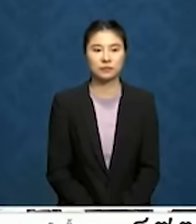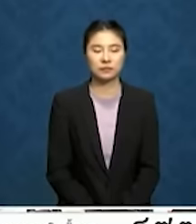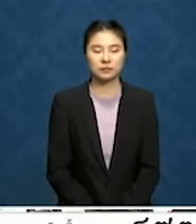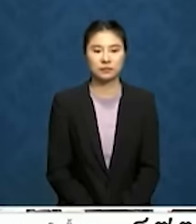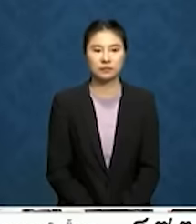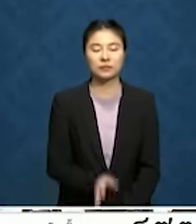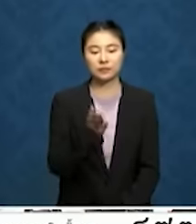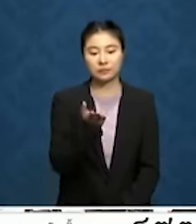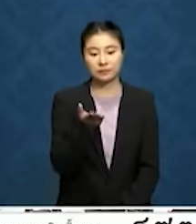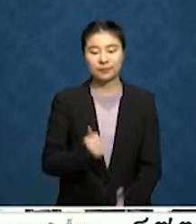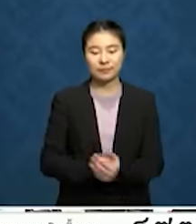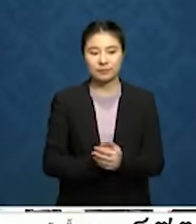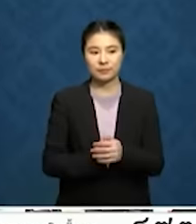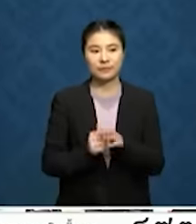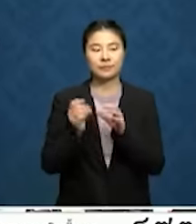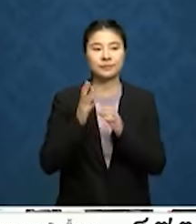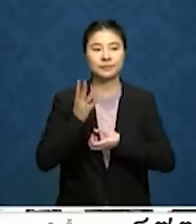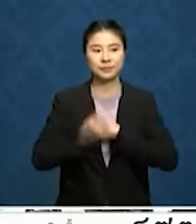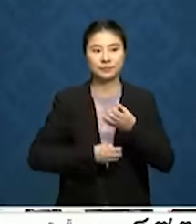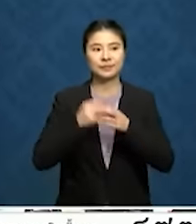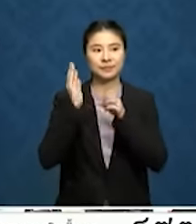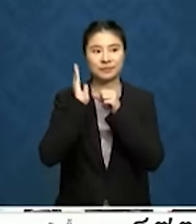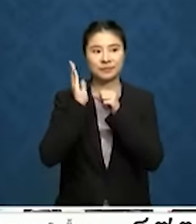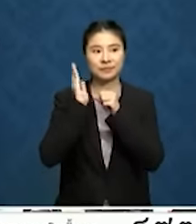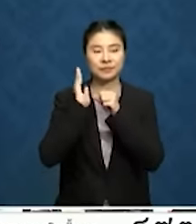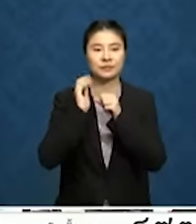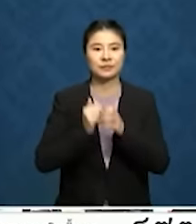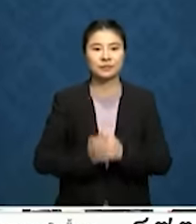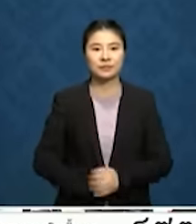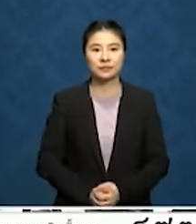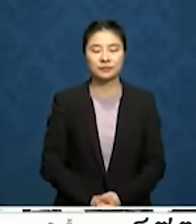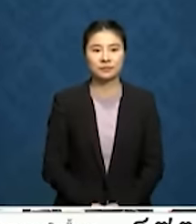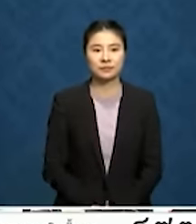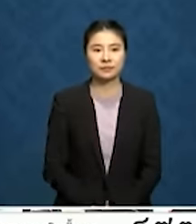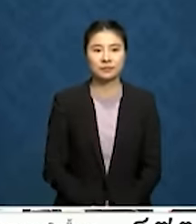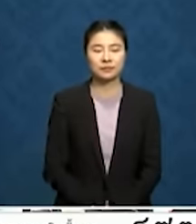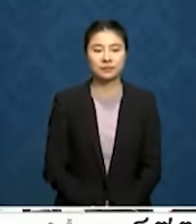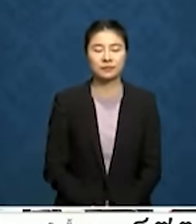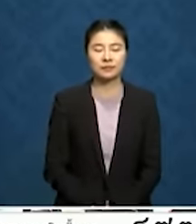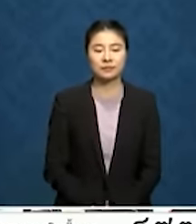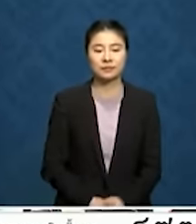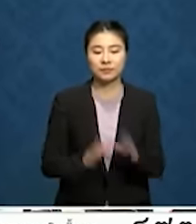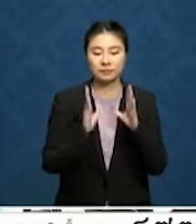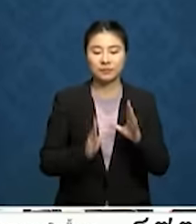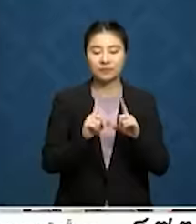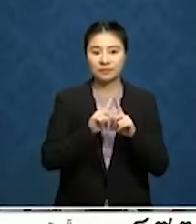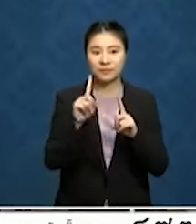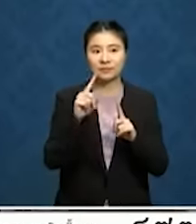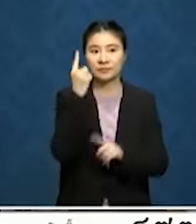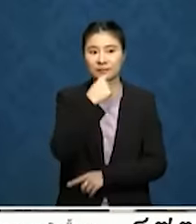ครับเชิญครับผู้อภิปรายใน20นาทีจะใครเป็นท่านแรกครับเดี๋ยวทางนี้จะจับเว